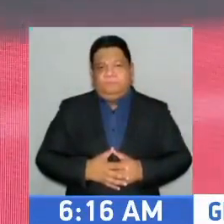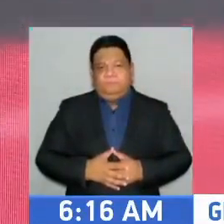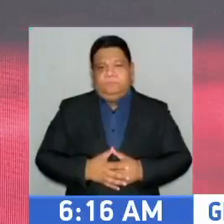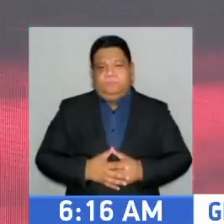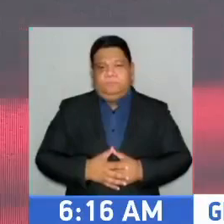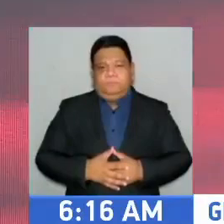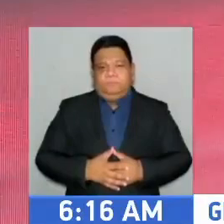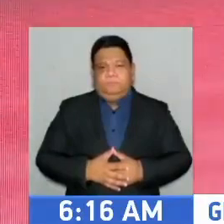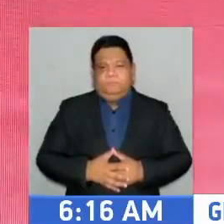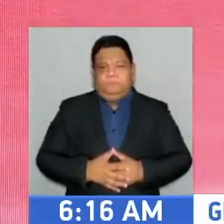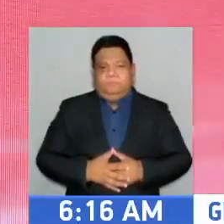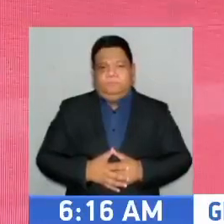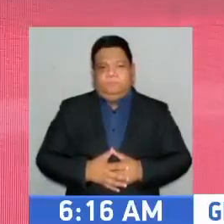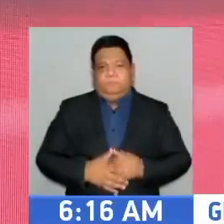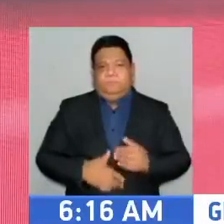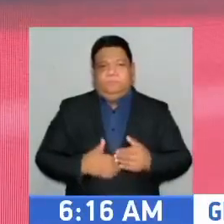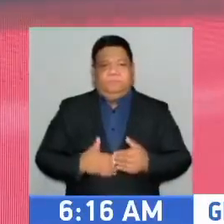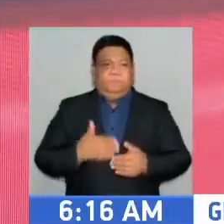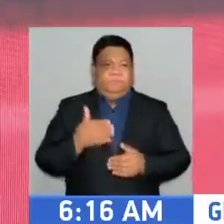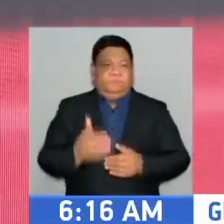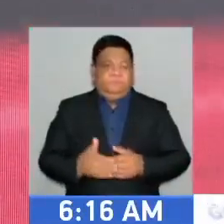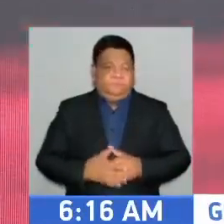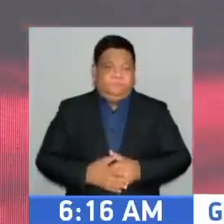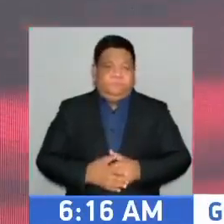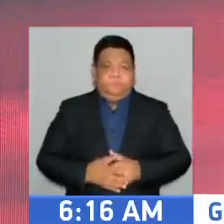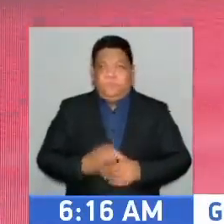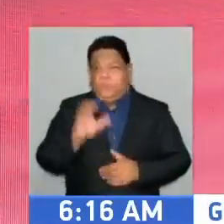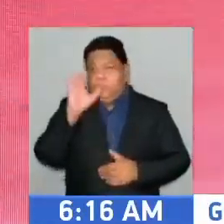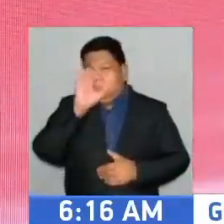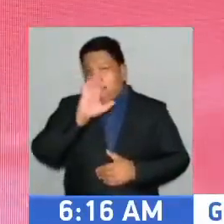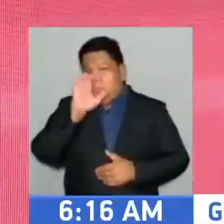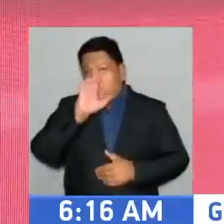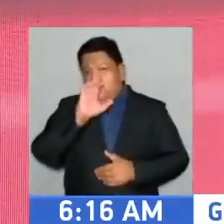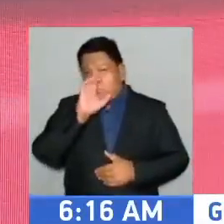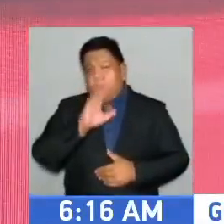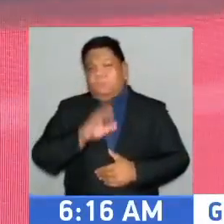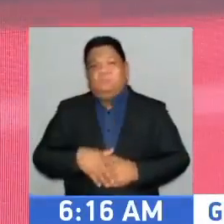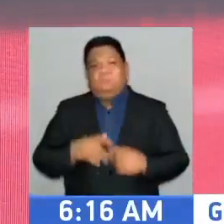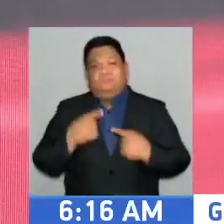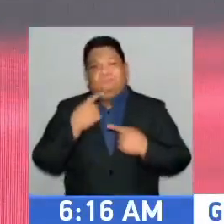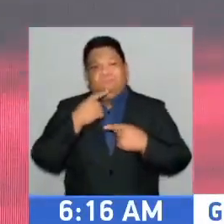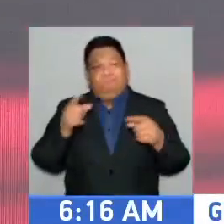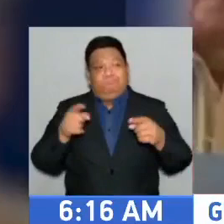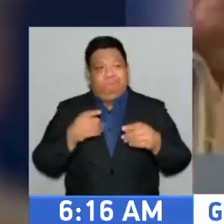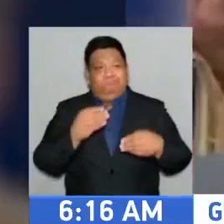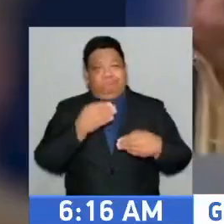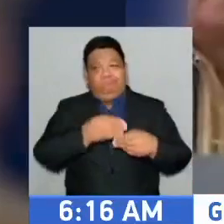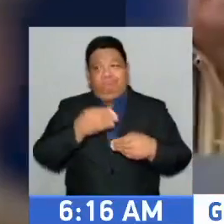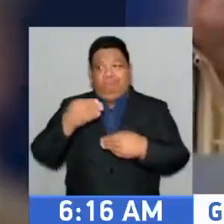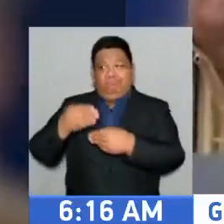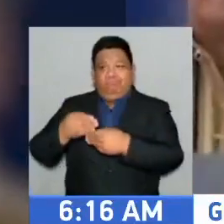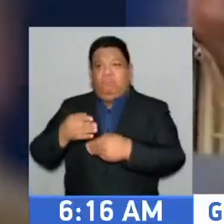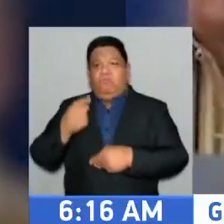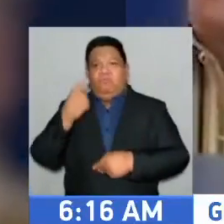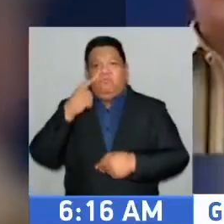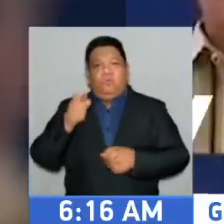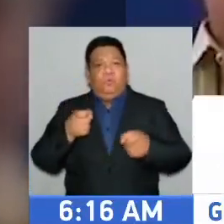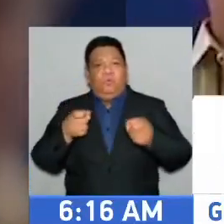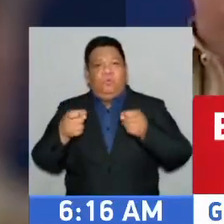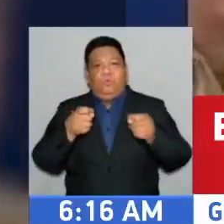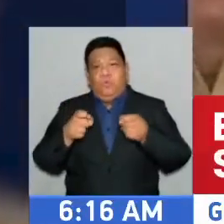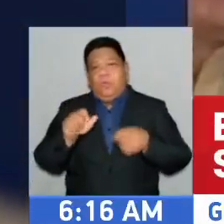Inalista ng probinsya ng Cebu ang African Swine Fever Border Control sa lungsod ng Talisay. Kasunod ito ng consultative meeting ni Governor Gwen